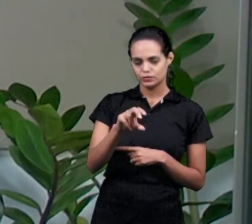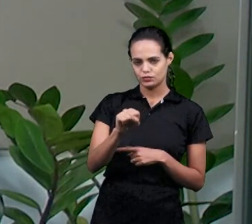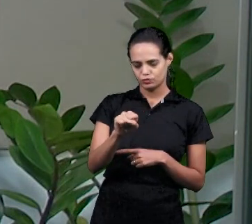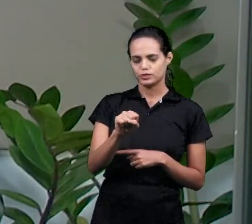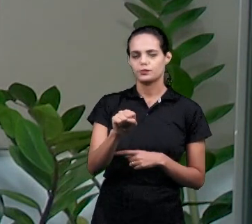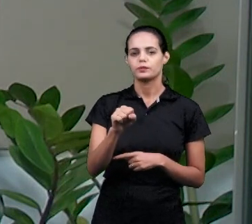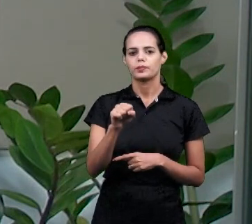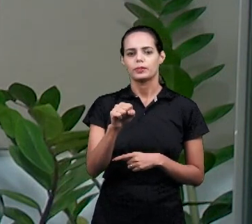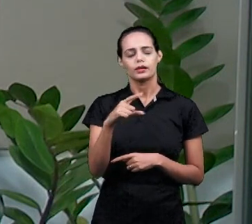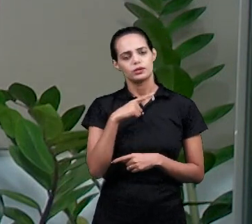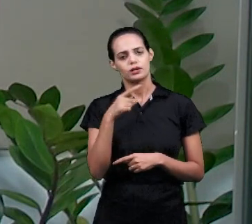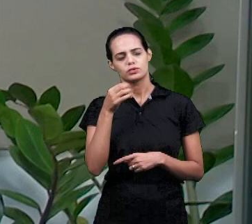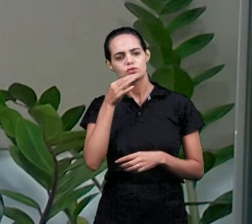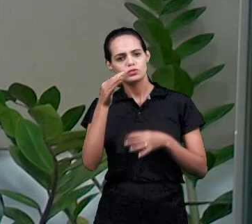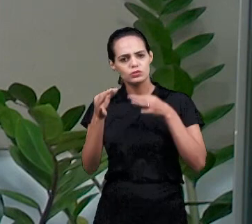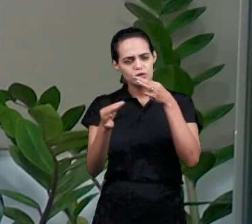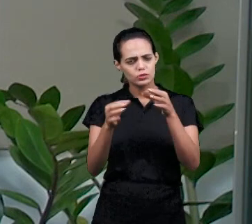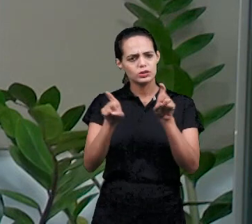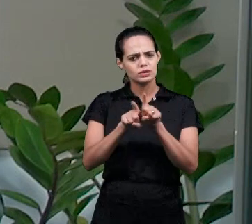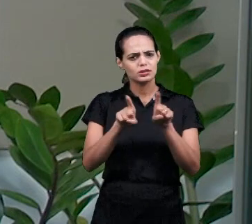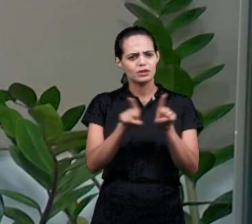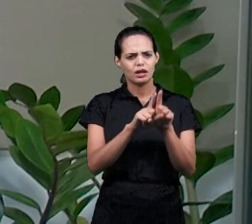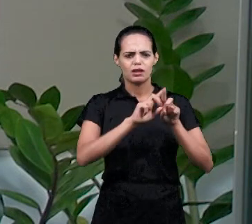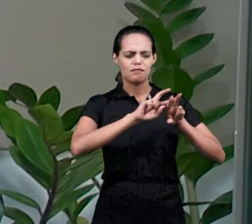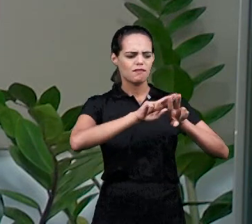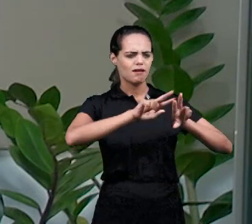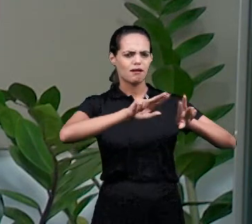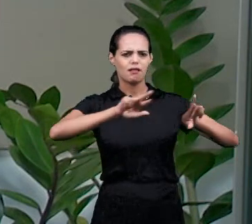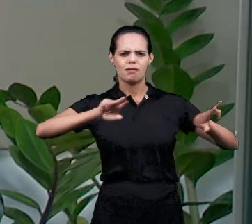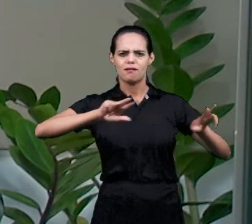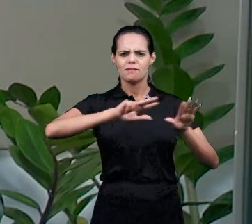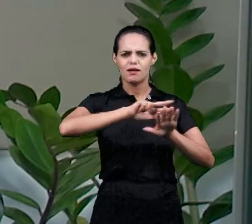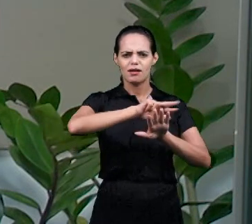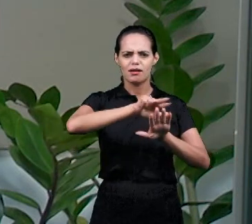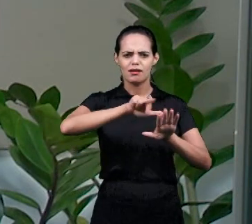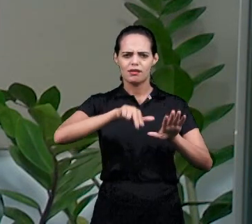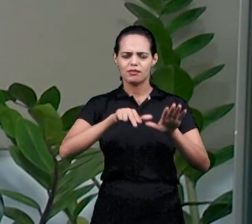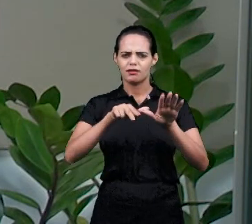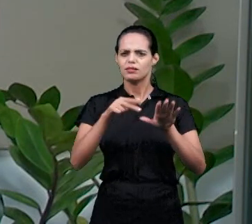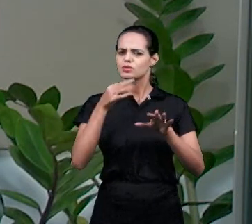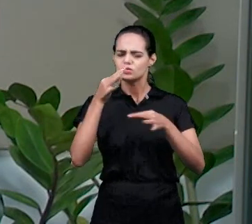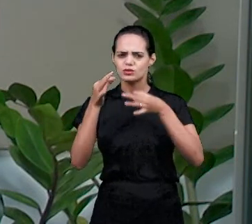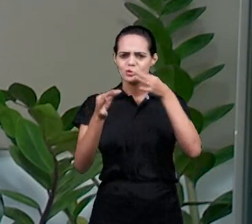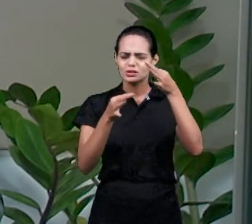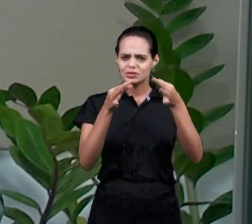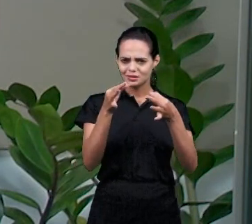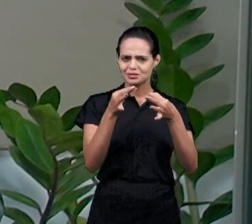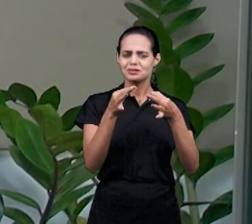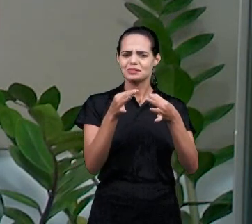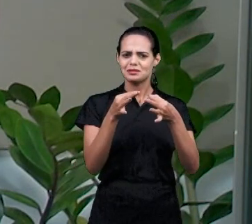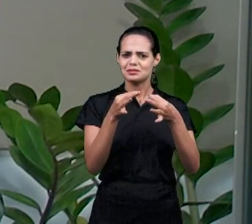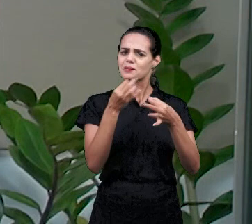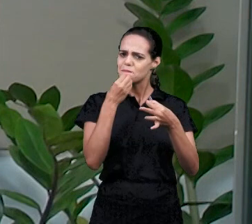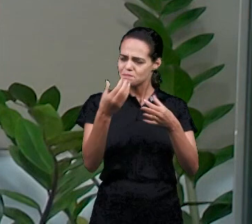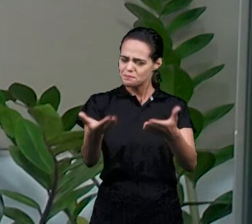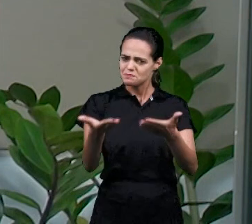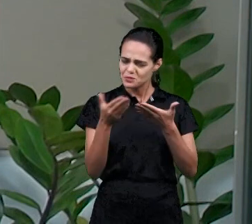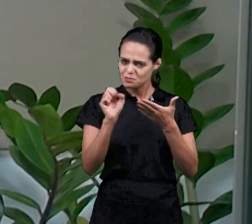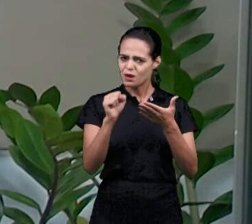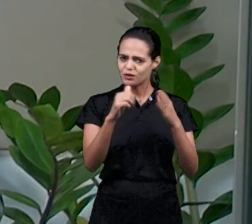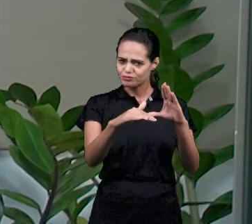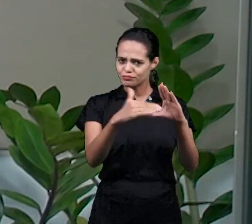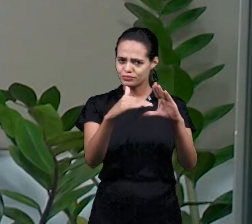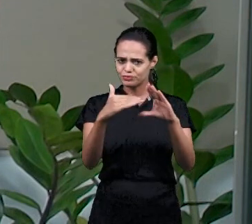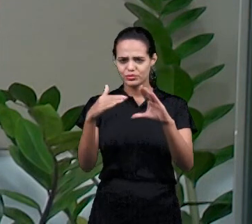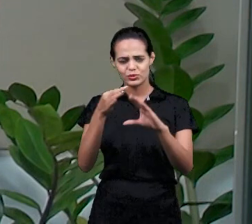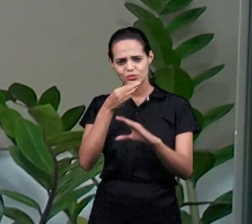il n'a pas seulement ces suggestions, mais il a d'autres suggestions qui sont très bienvenues. Nous remercions cette participation de ce